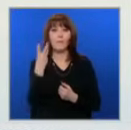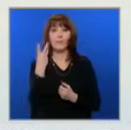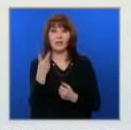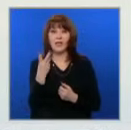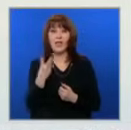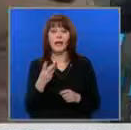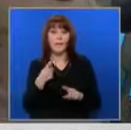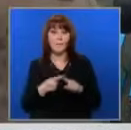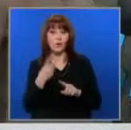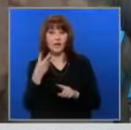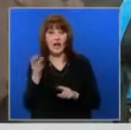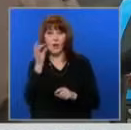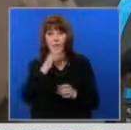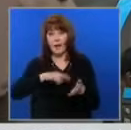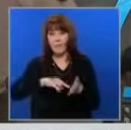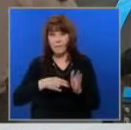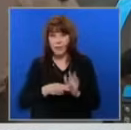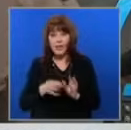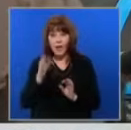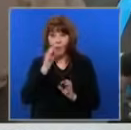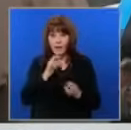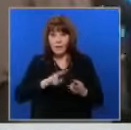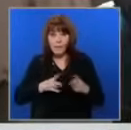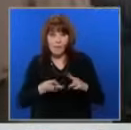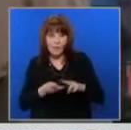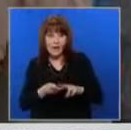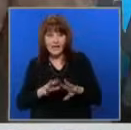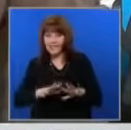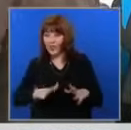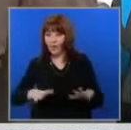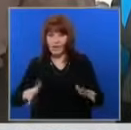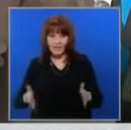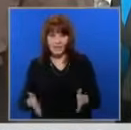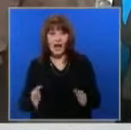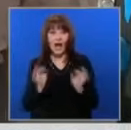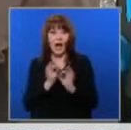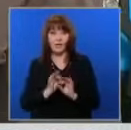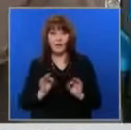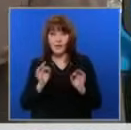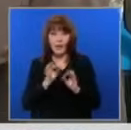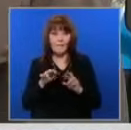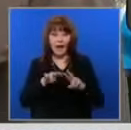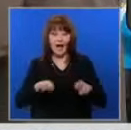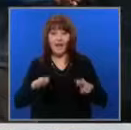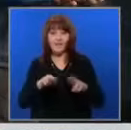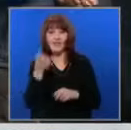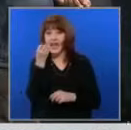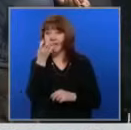ако нямаме политики, ако няма промяна на ситуацията, ако няма ревизия на зелената